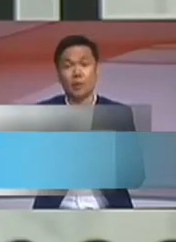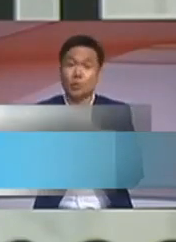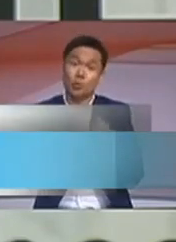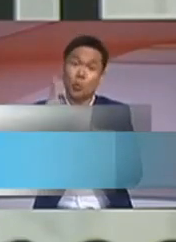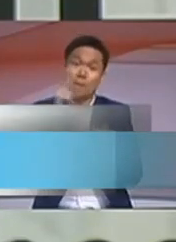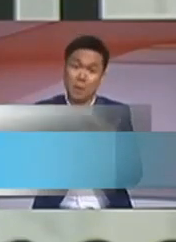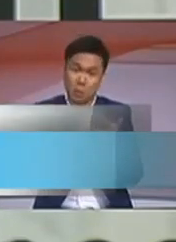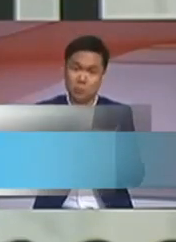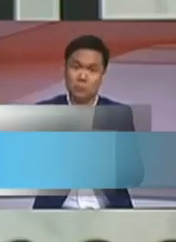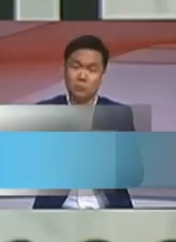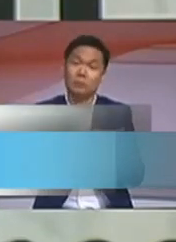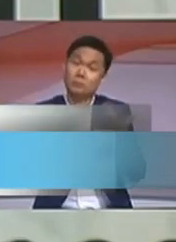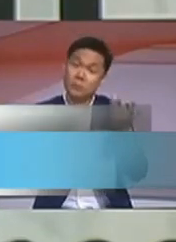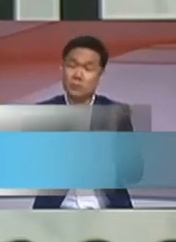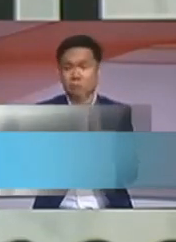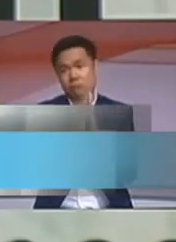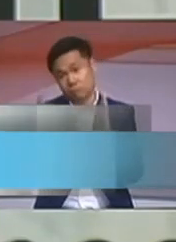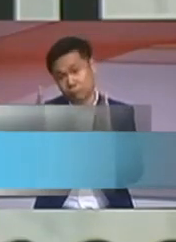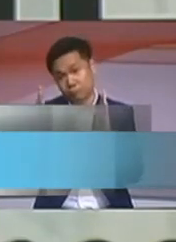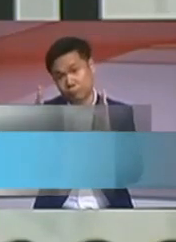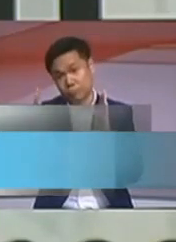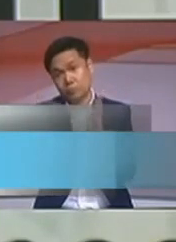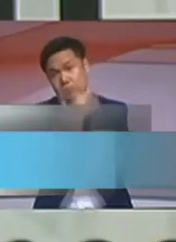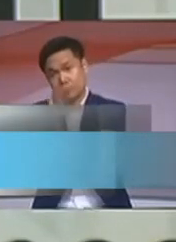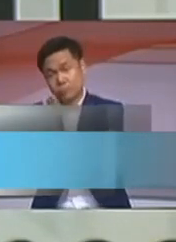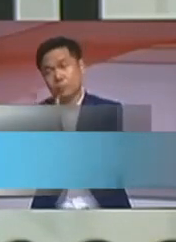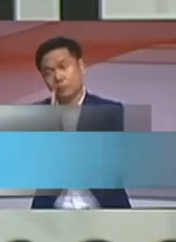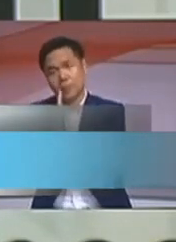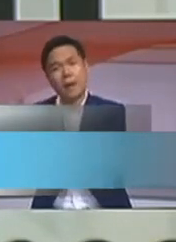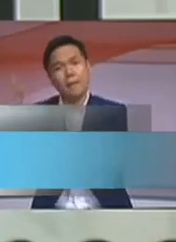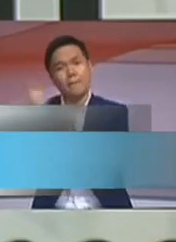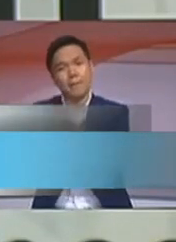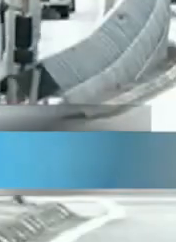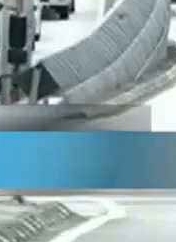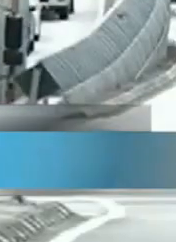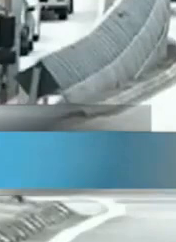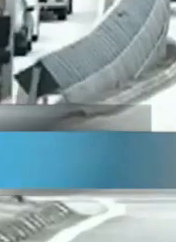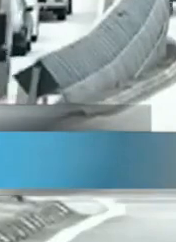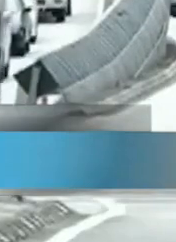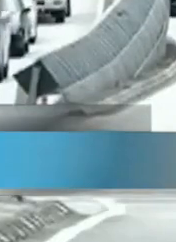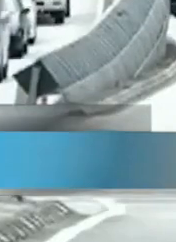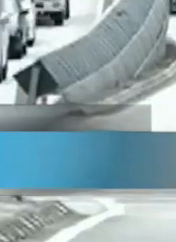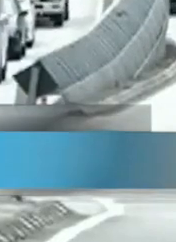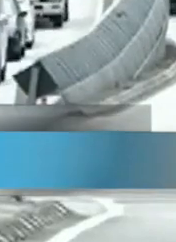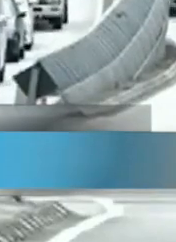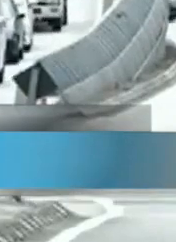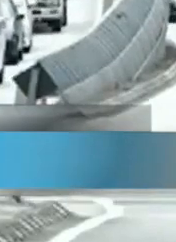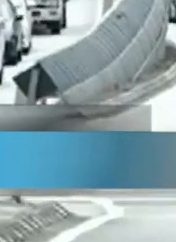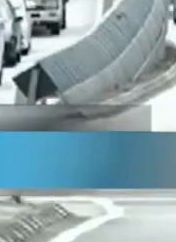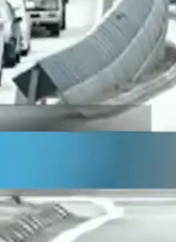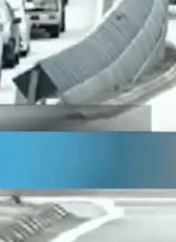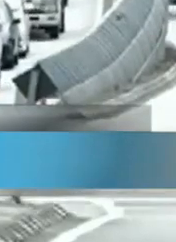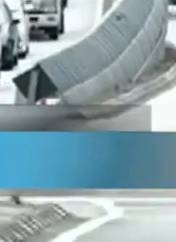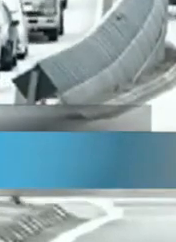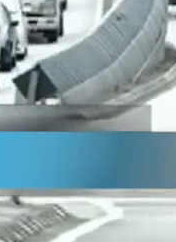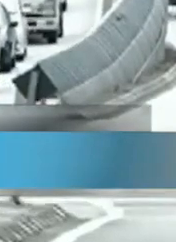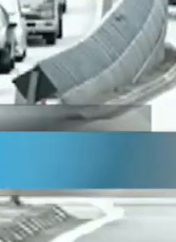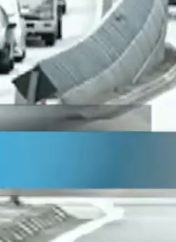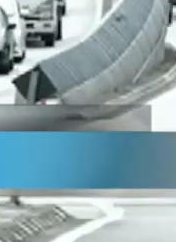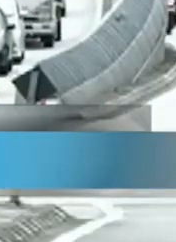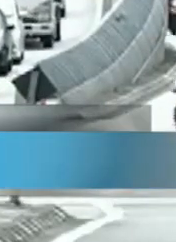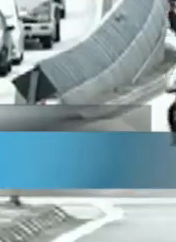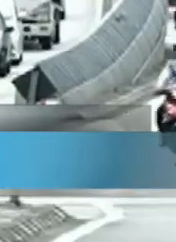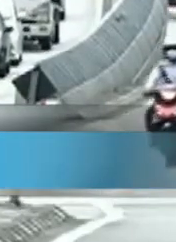tempoh 2 minggu ataupun perlu tempoh maksimum 4 minggu. Penguatkuasaan semula PKP melibatkan 6 negeri iaitu Pulau